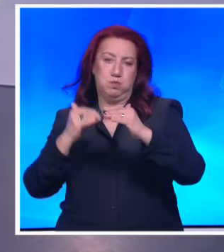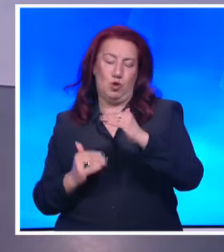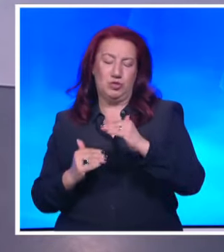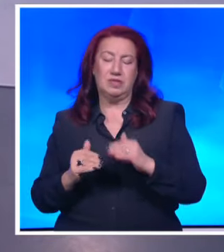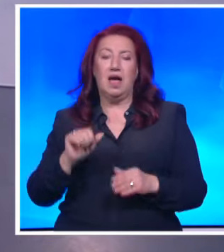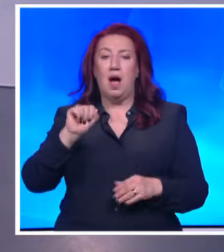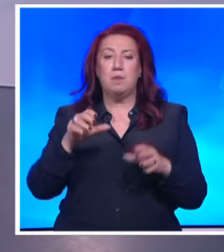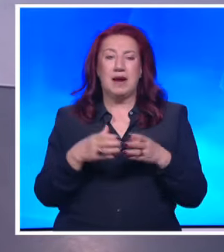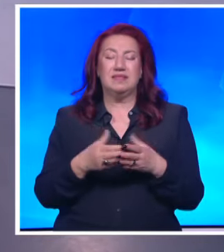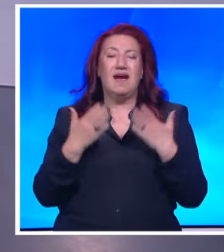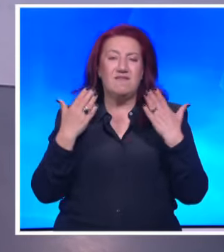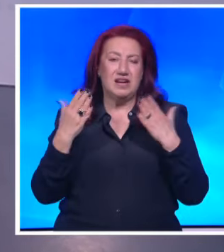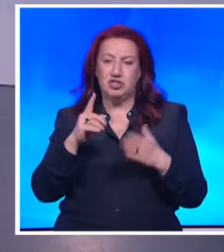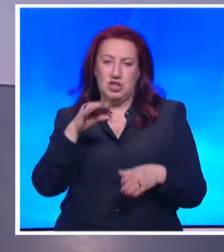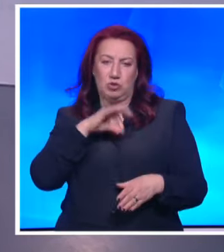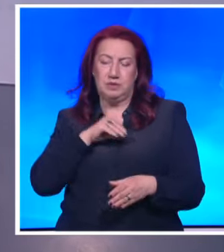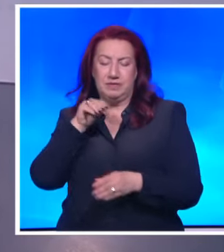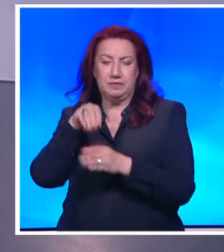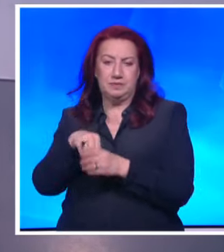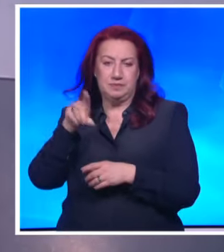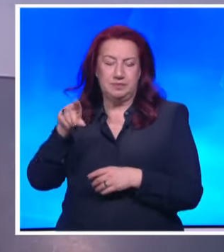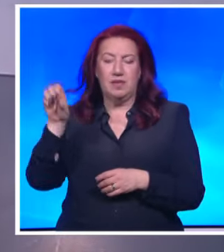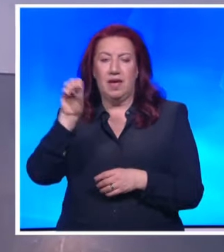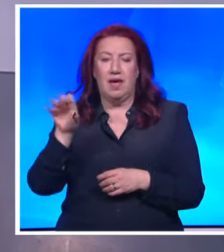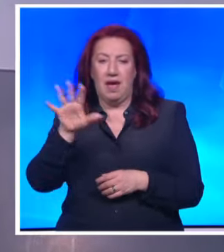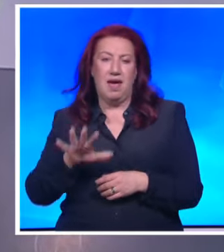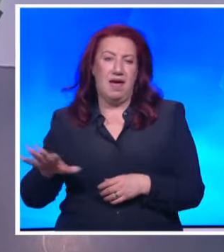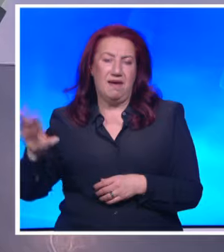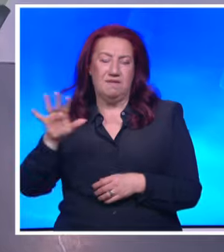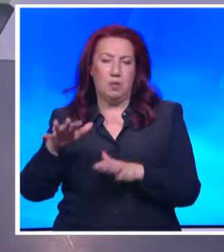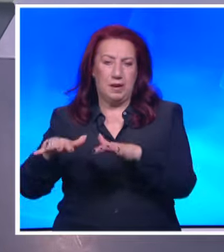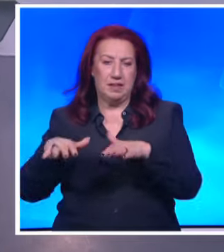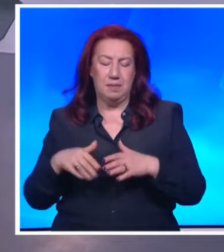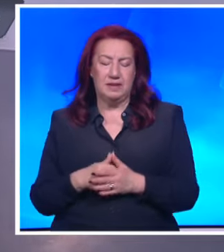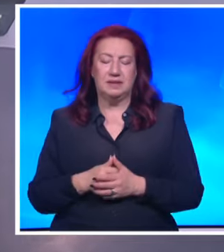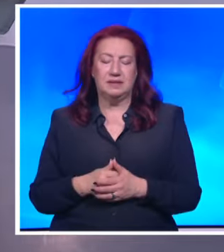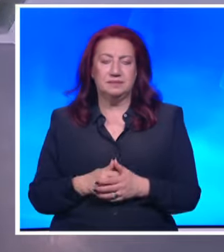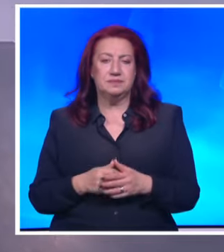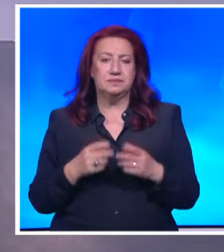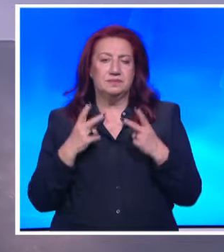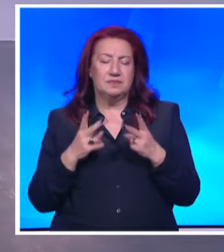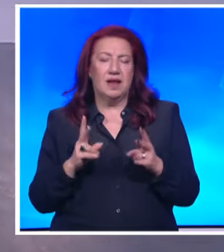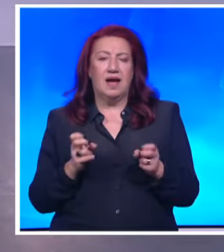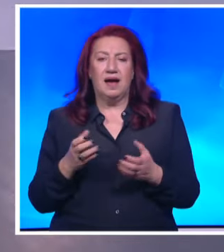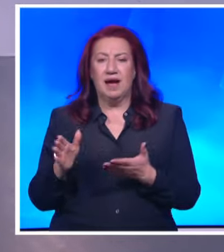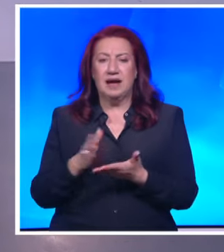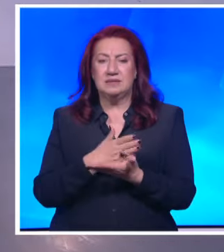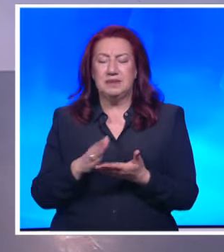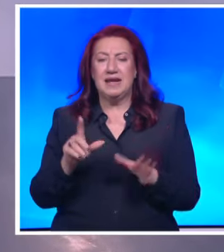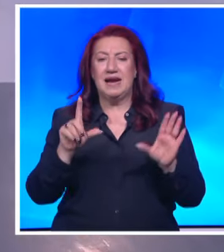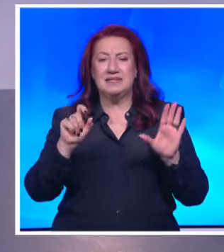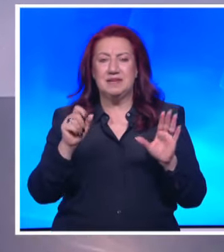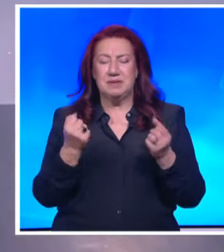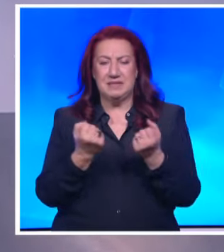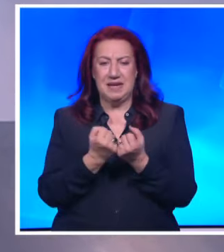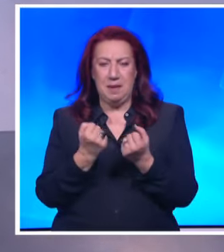Тя има 4,07% от гласовете на евроизборите. А ето и как ще се разпределят 70-те места в Брюксел, отново прогноза